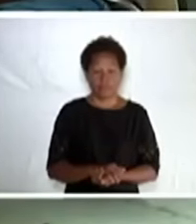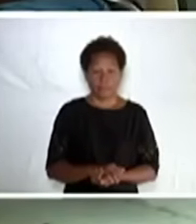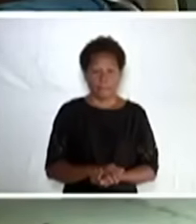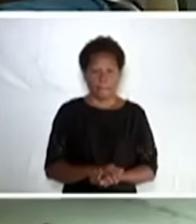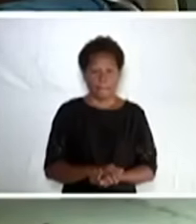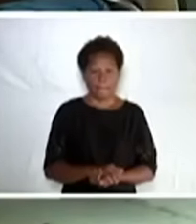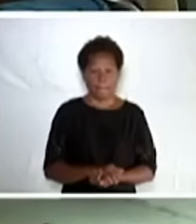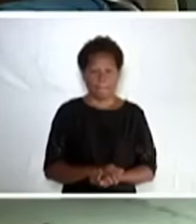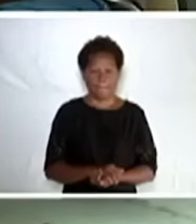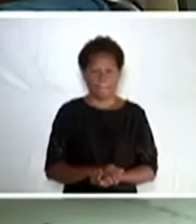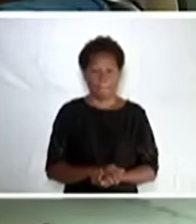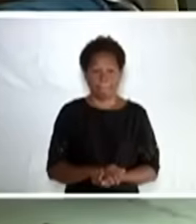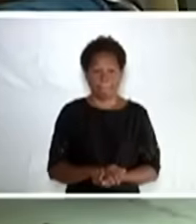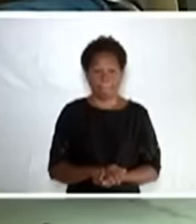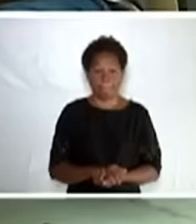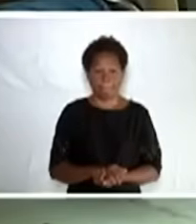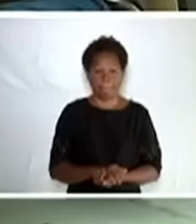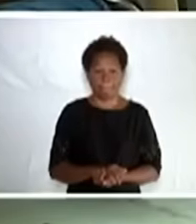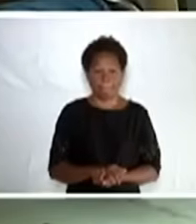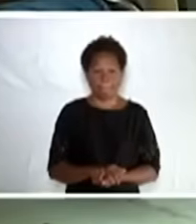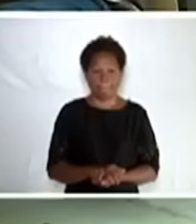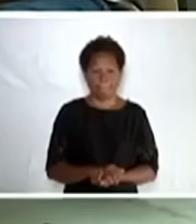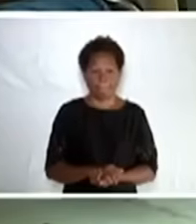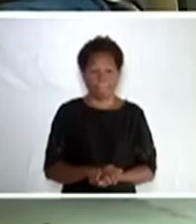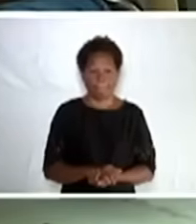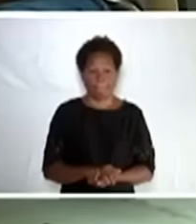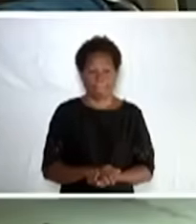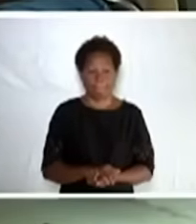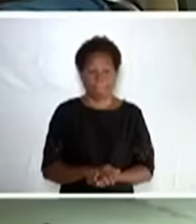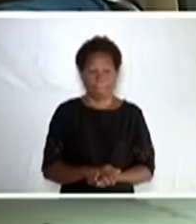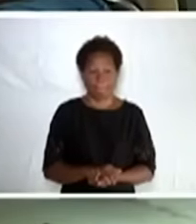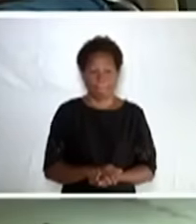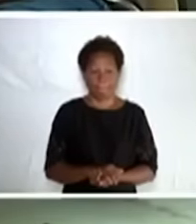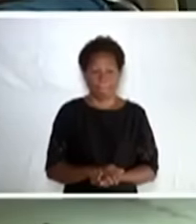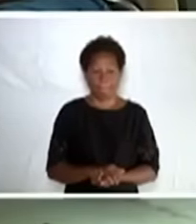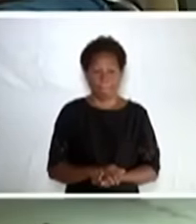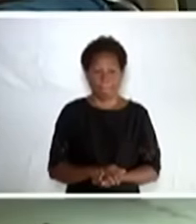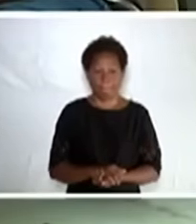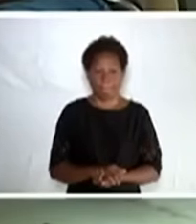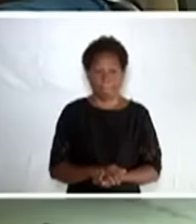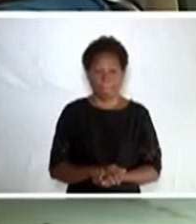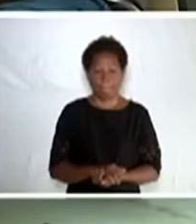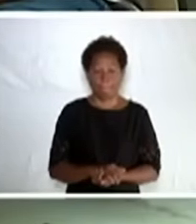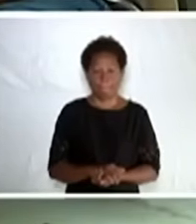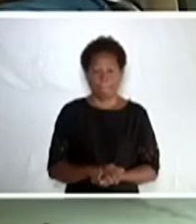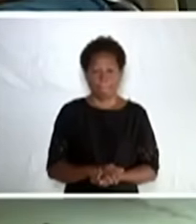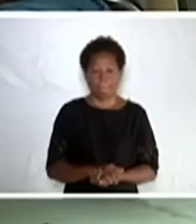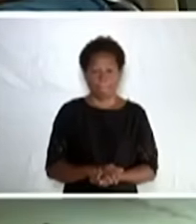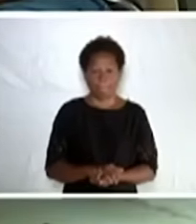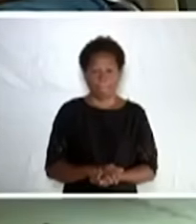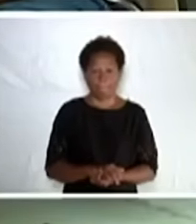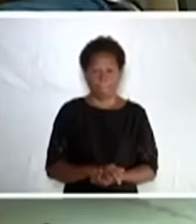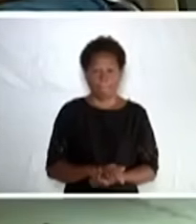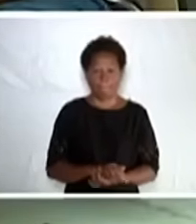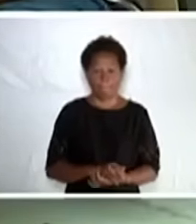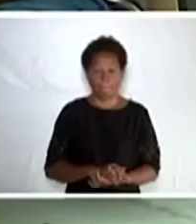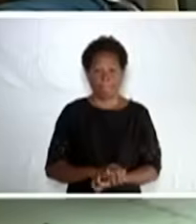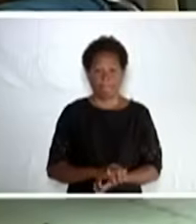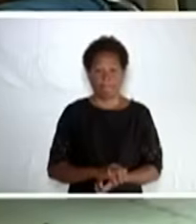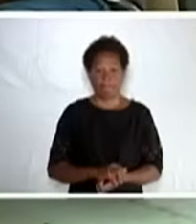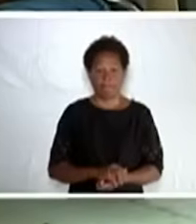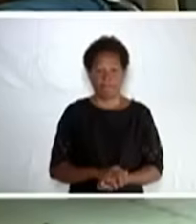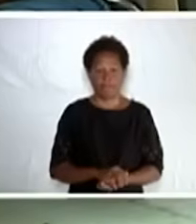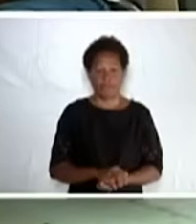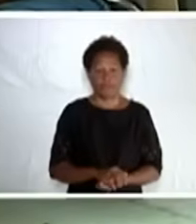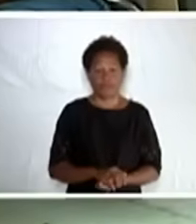सर कैमिसा समारा को अपने हाथों से उनको आज़ादी का परवाना धराया था। मैं वहाँ पर थी अपने परिवार के साथ। वो जो